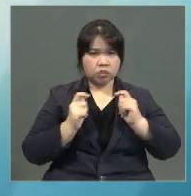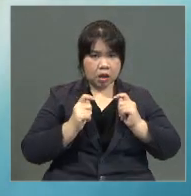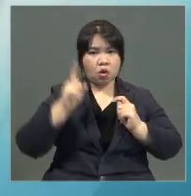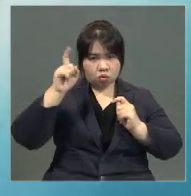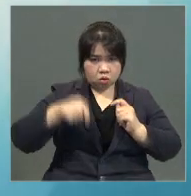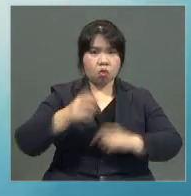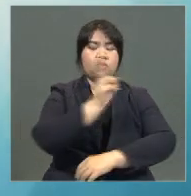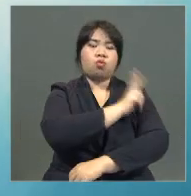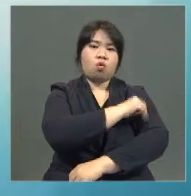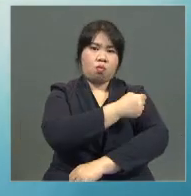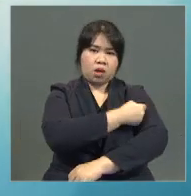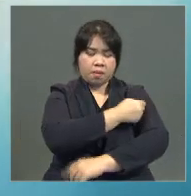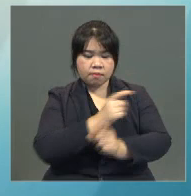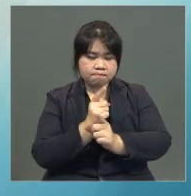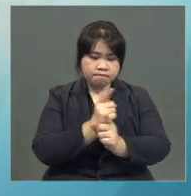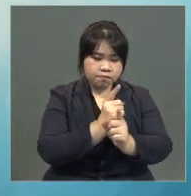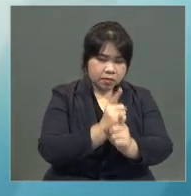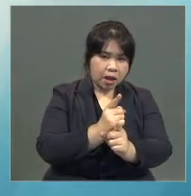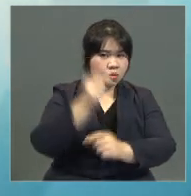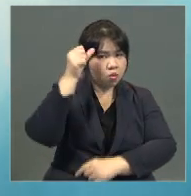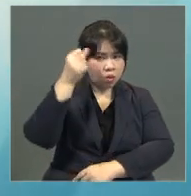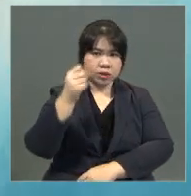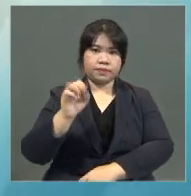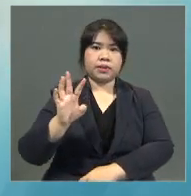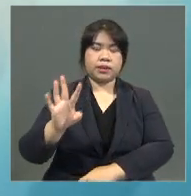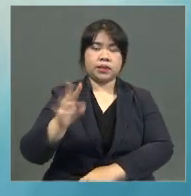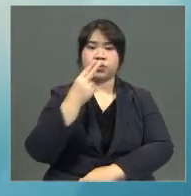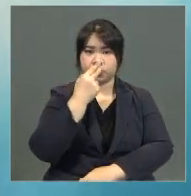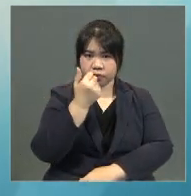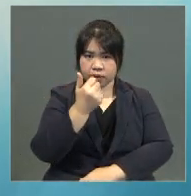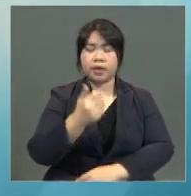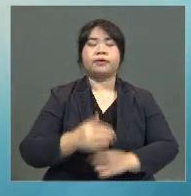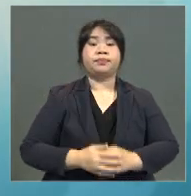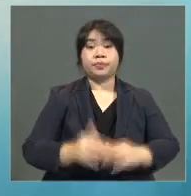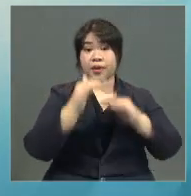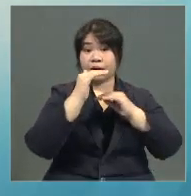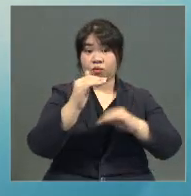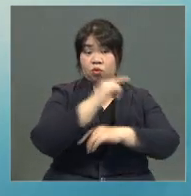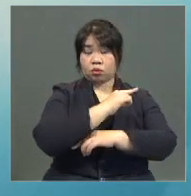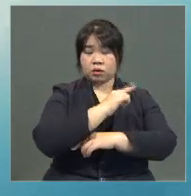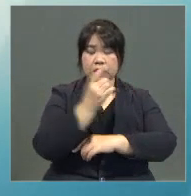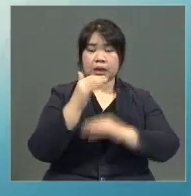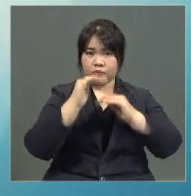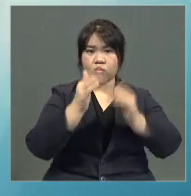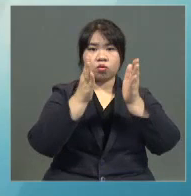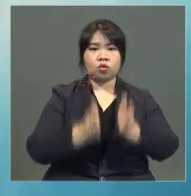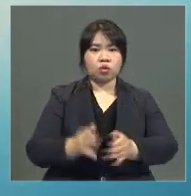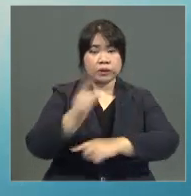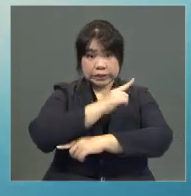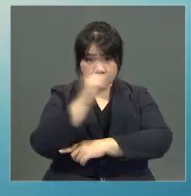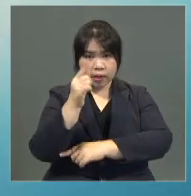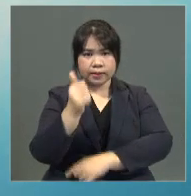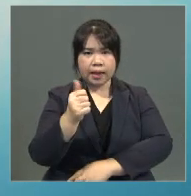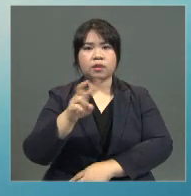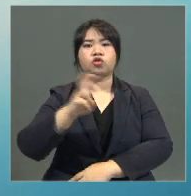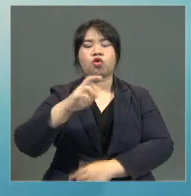ตองมีโรงพยาบาลที่ติดตามตลอด 14 วันเบื้องต้นมีการกำหนดจำนวนคนไว้ที่ 200 คนต่อวัน